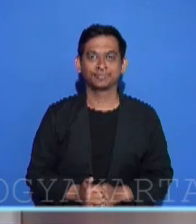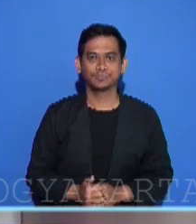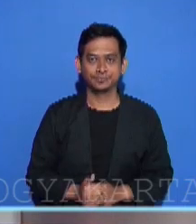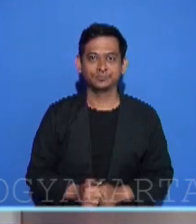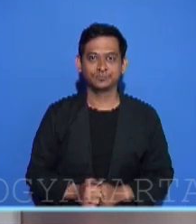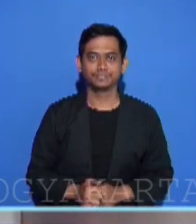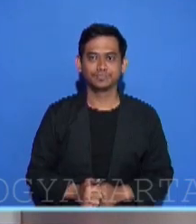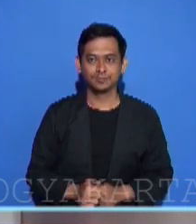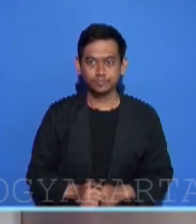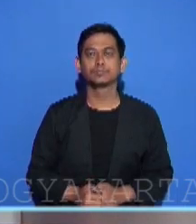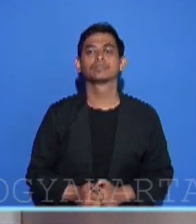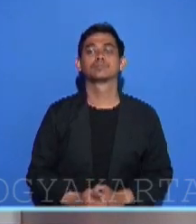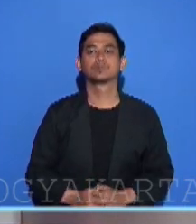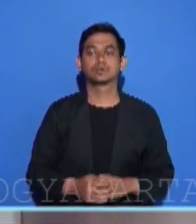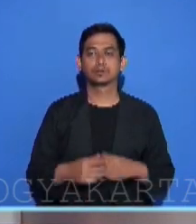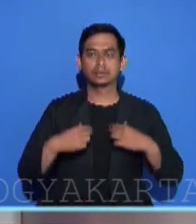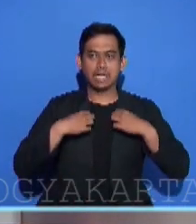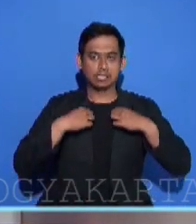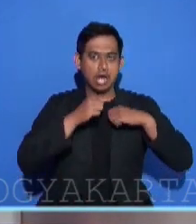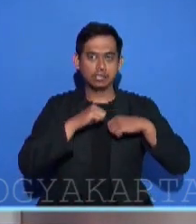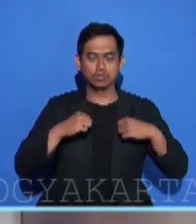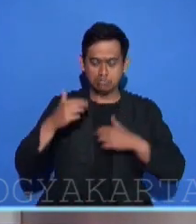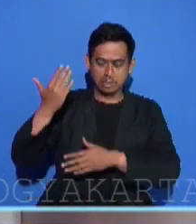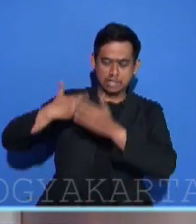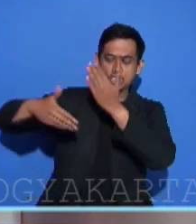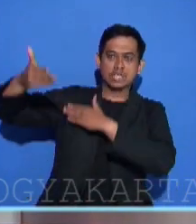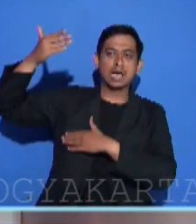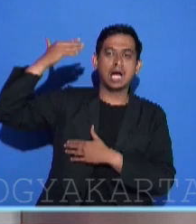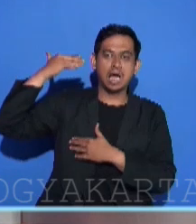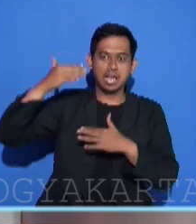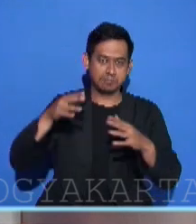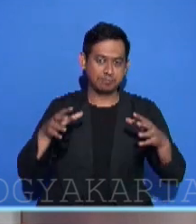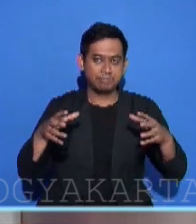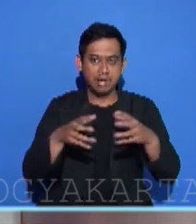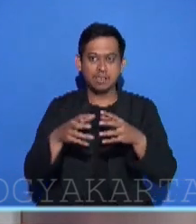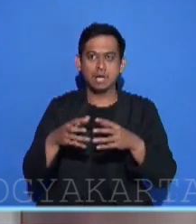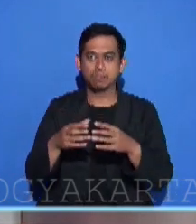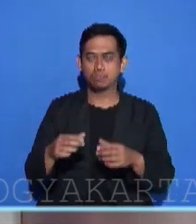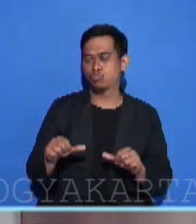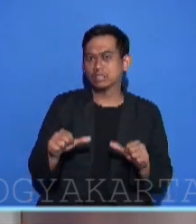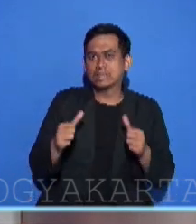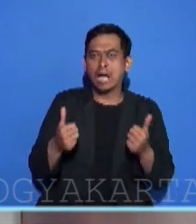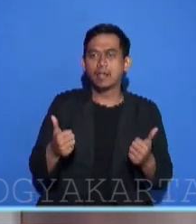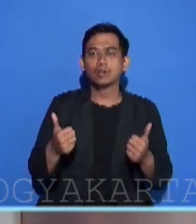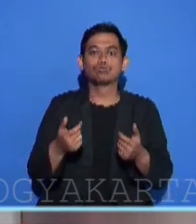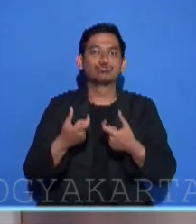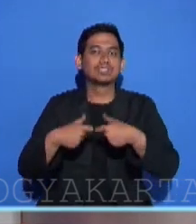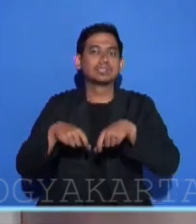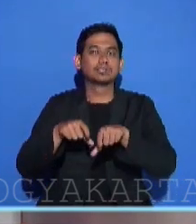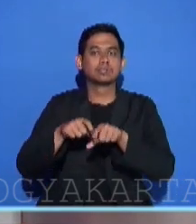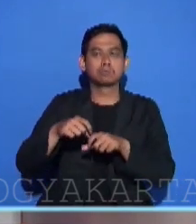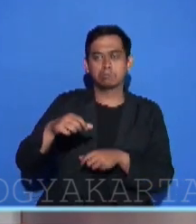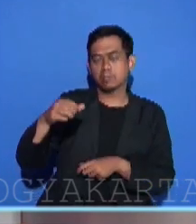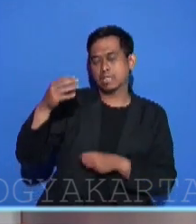Saudara memadupadankan kain etnik nuansa tradisional, nuansa modern, dan sesuai dengan prinsip-prinsip keislaman, ternyata mampu menghasilkan